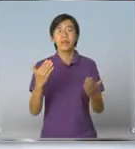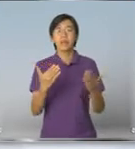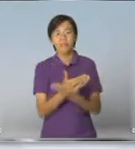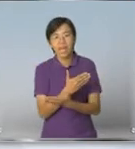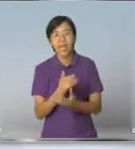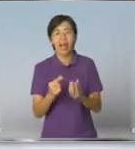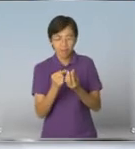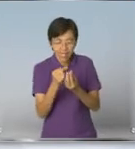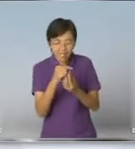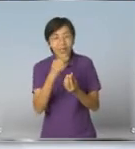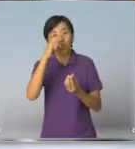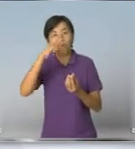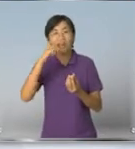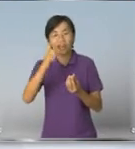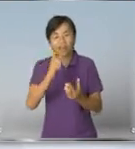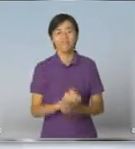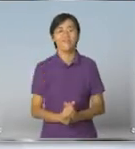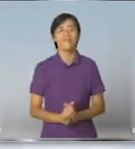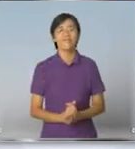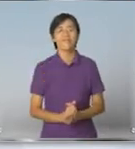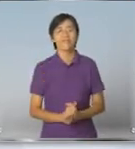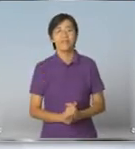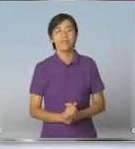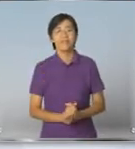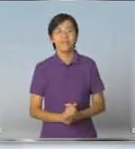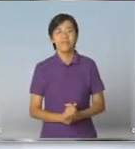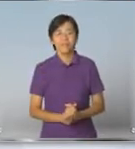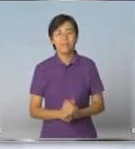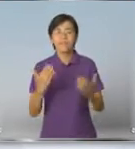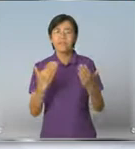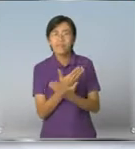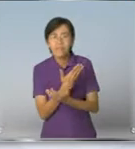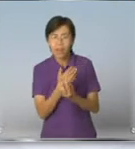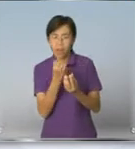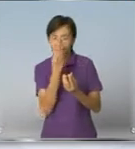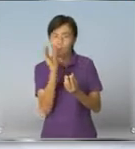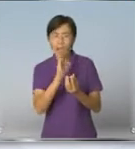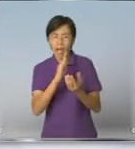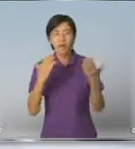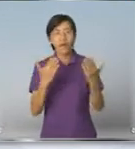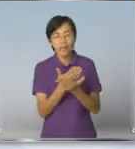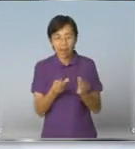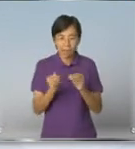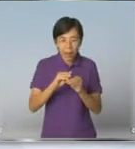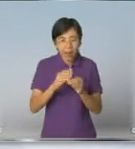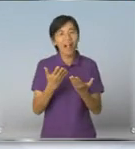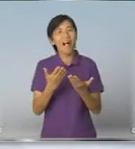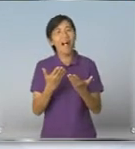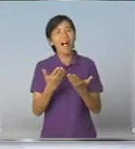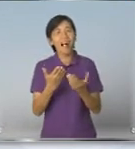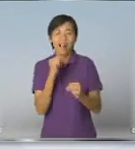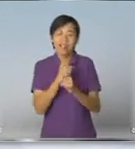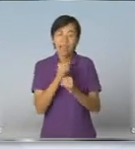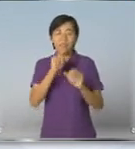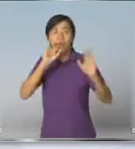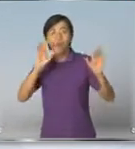เป็นใช้เป็นทำขนมจีบไทยได้นะคะแล้วก็ทำเป็นรูปร่างอื่นก็คืออาจจะพับครึ่งทำเป็นกลีบหรือว่าทำเ